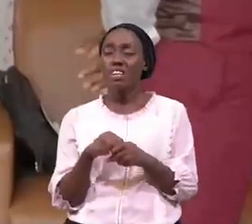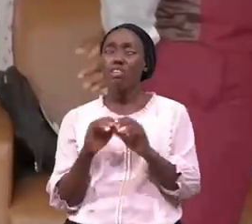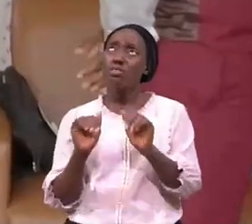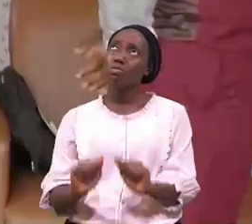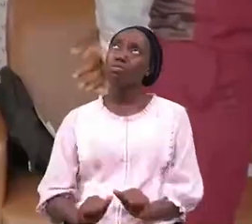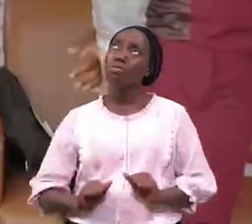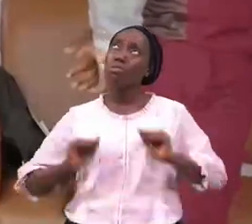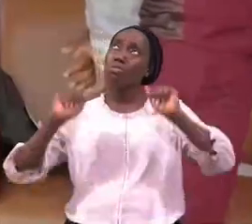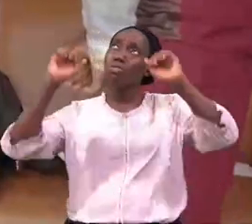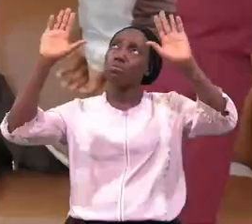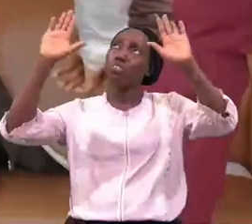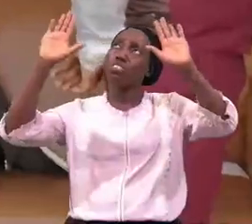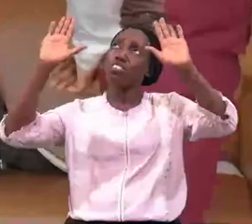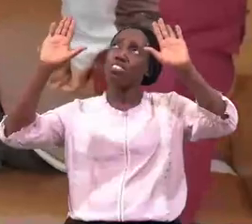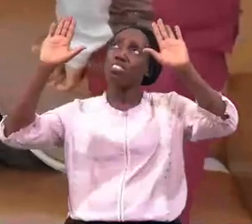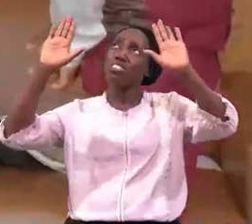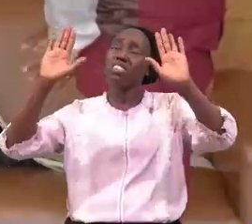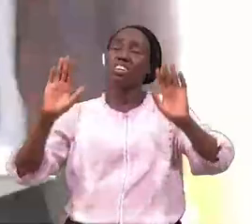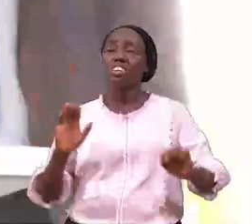dans l'engagement,